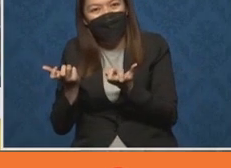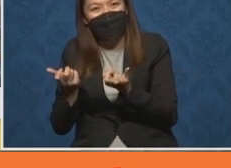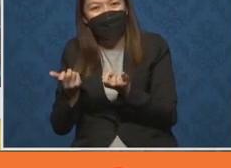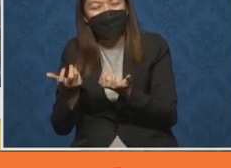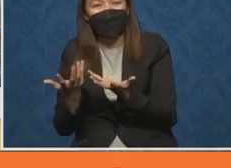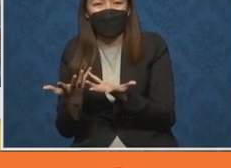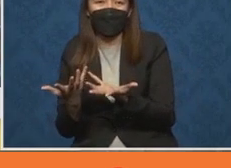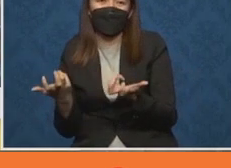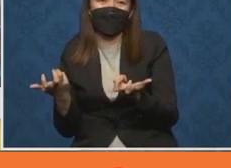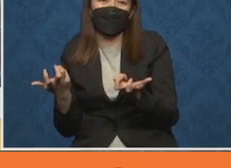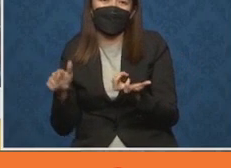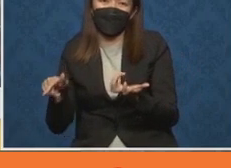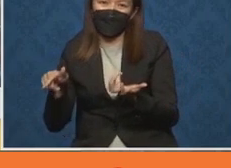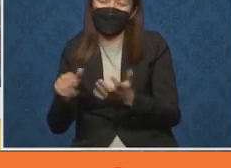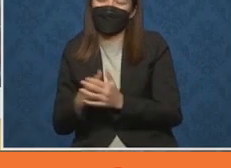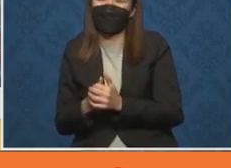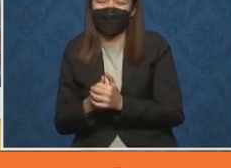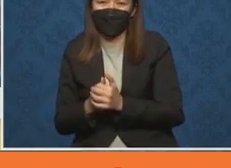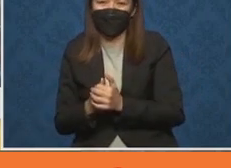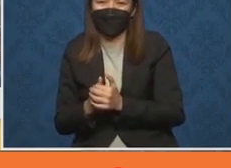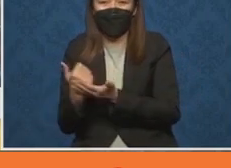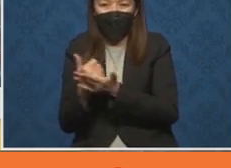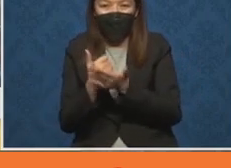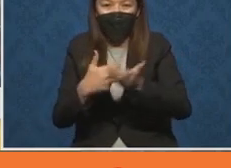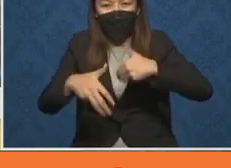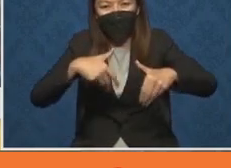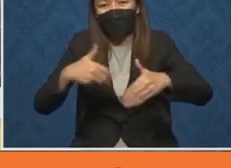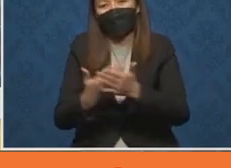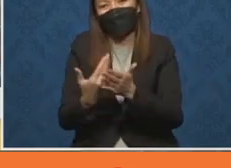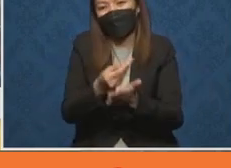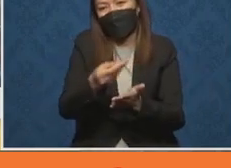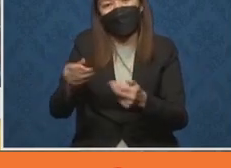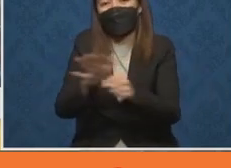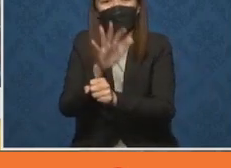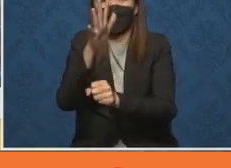ยัได้ไม่ครบจถตอนนี้เลยครับแตกไมตห่วงครัเรื่องนี้ครั